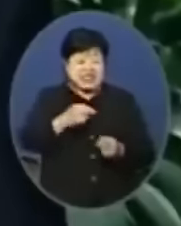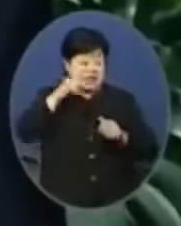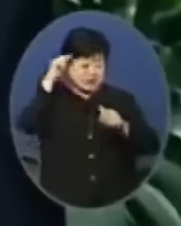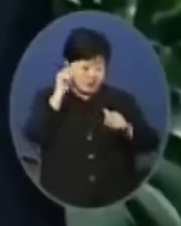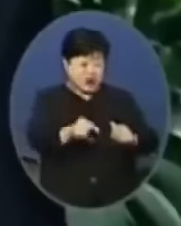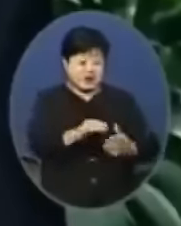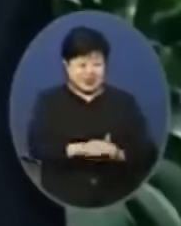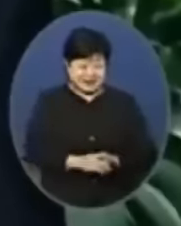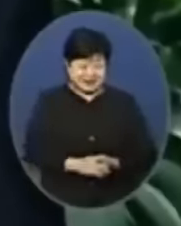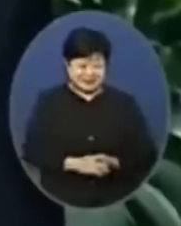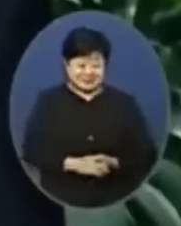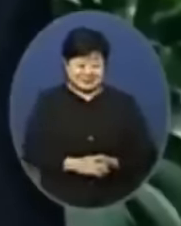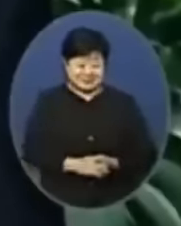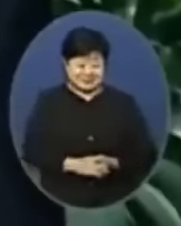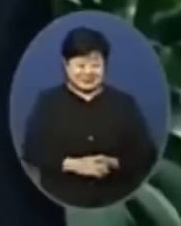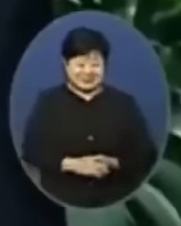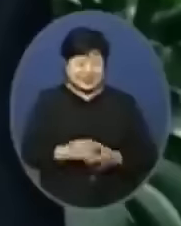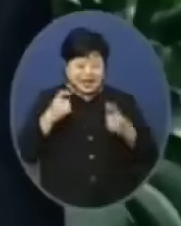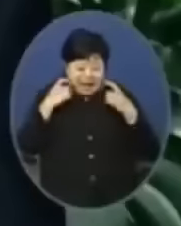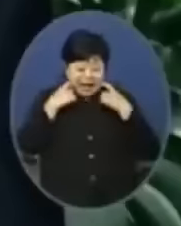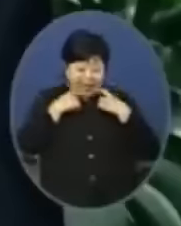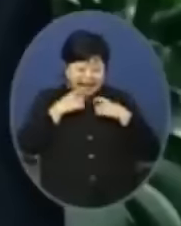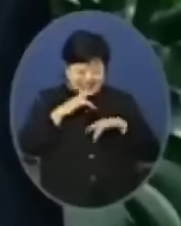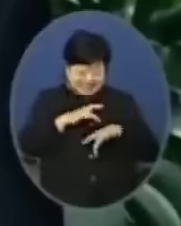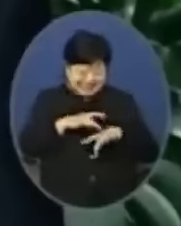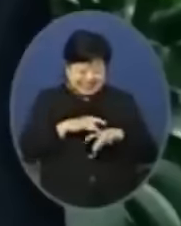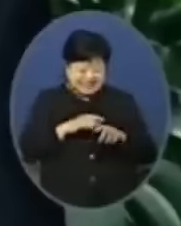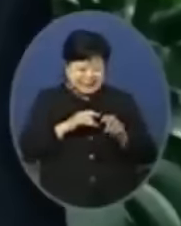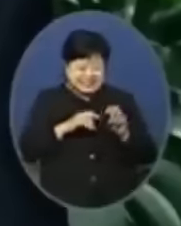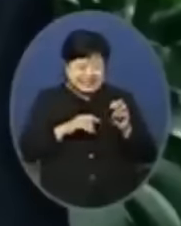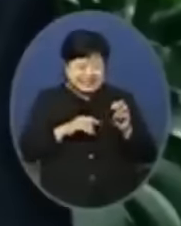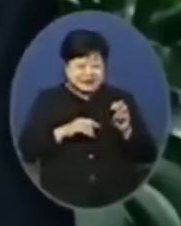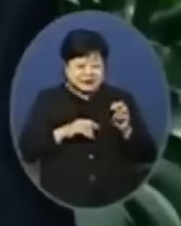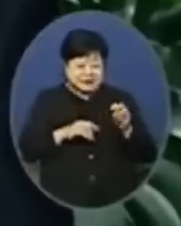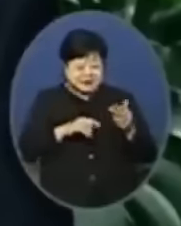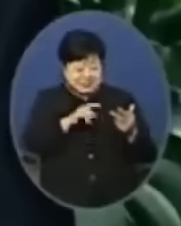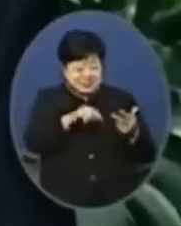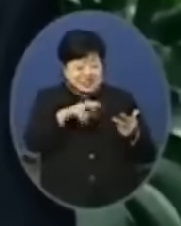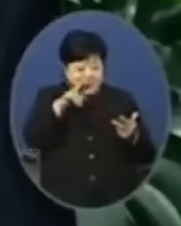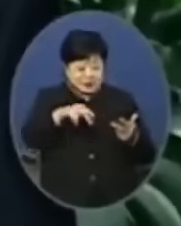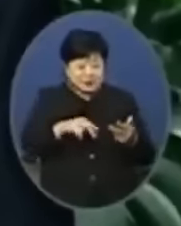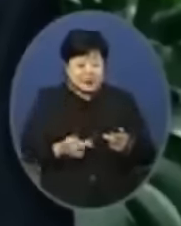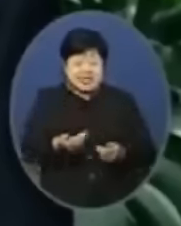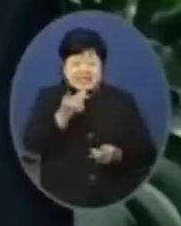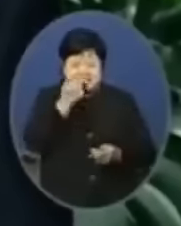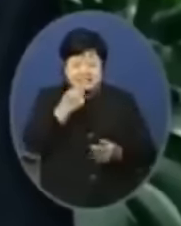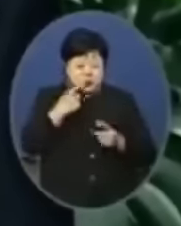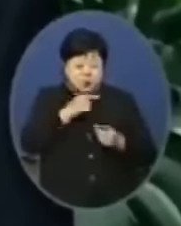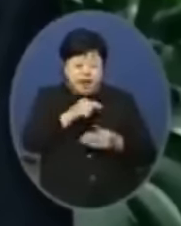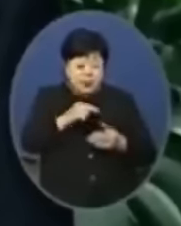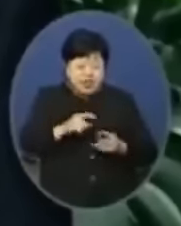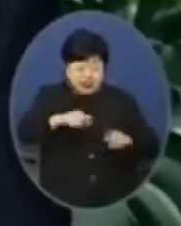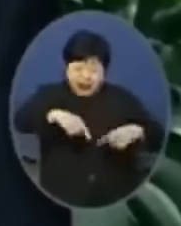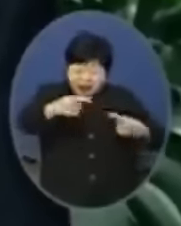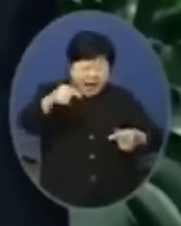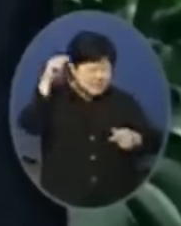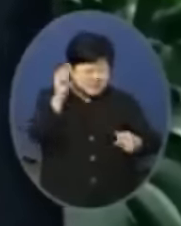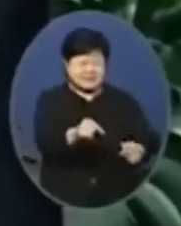명령하라. 그래서 에스겔서를 37장을 피해서 읽고 난 다음에 생기야 조용히 마음속에